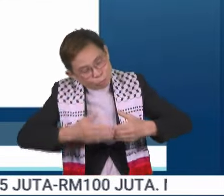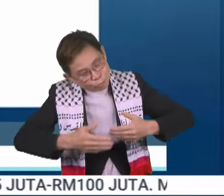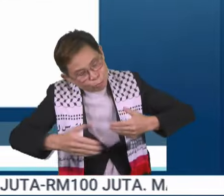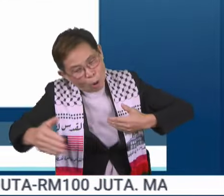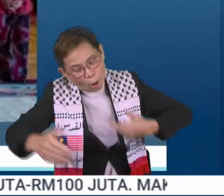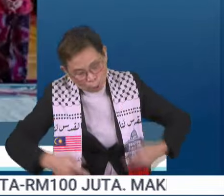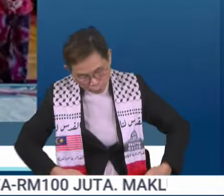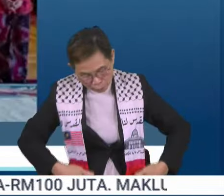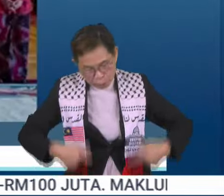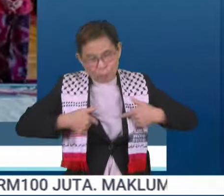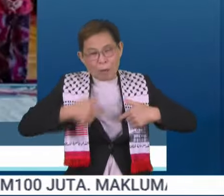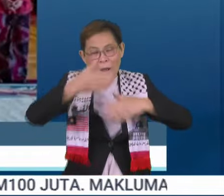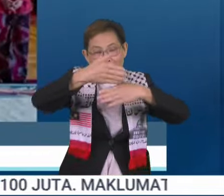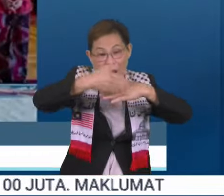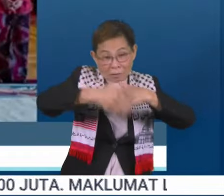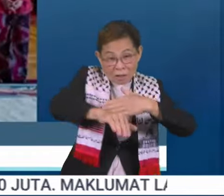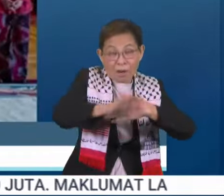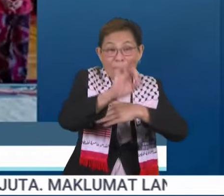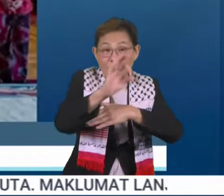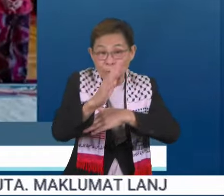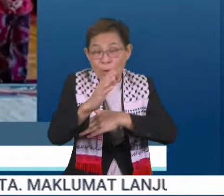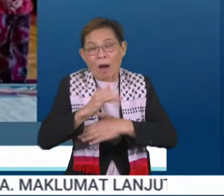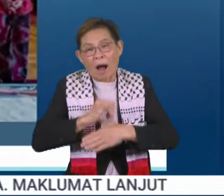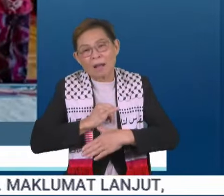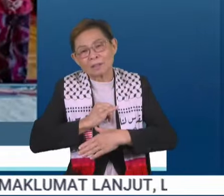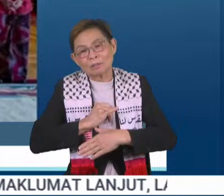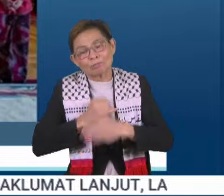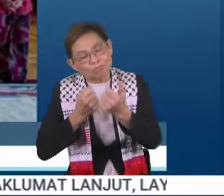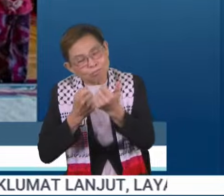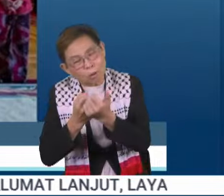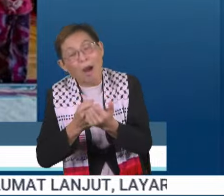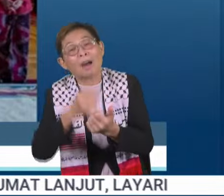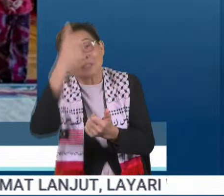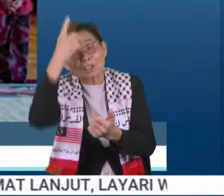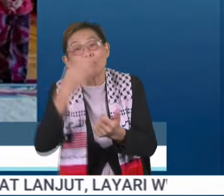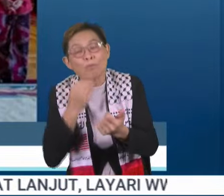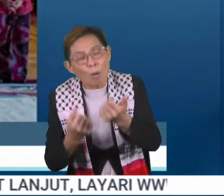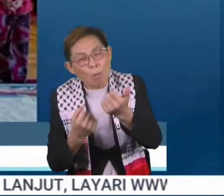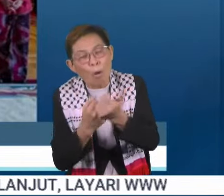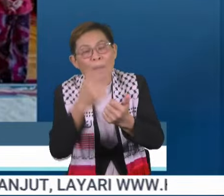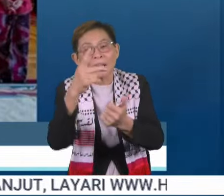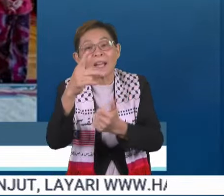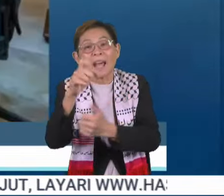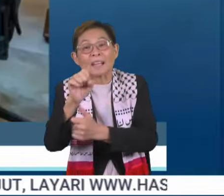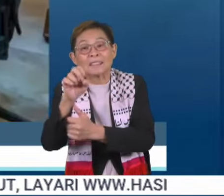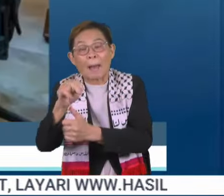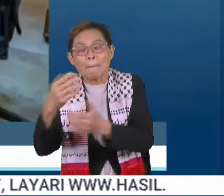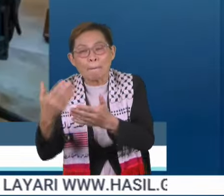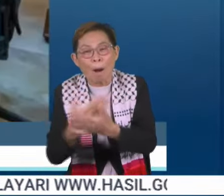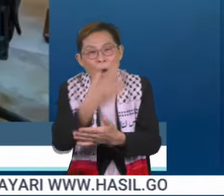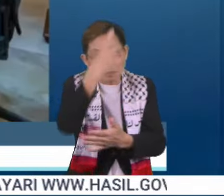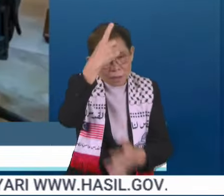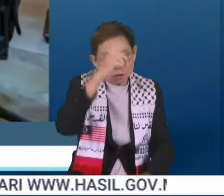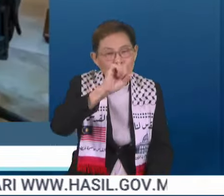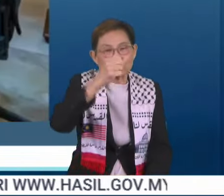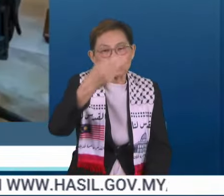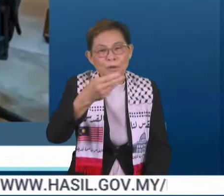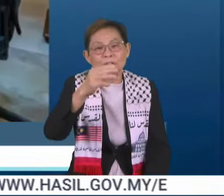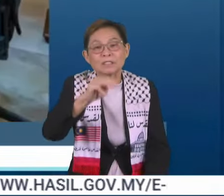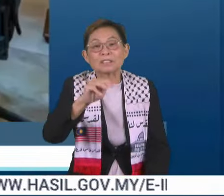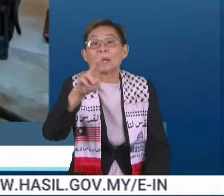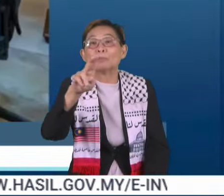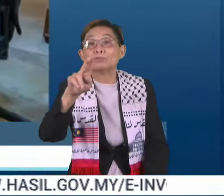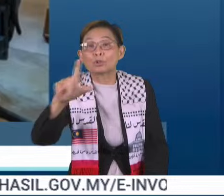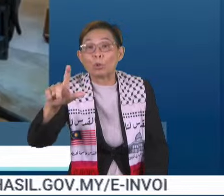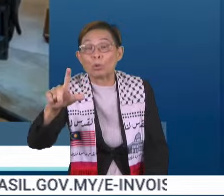seterusnya. Dalam hantaran yang sama, beliau turut memberikan sokongan kepada KSN Baharu, Datuk Seri Syamsul Azri